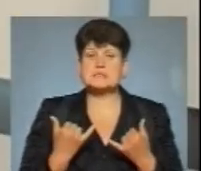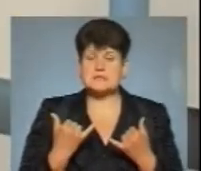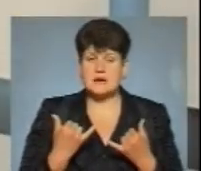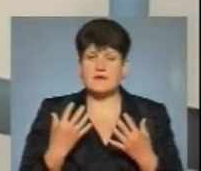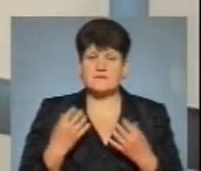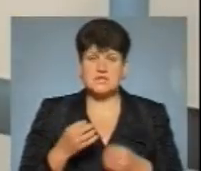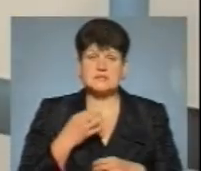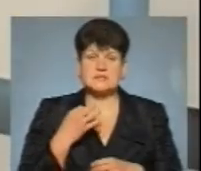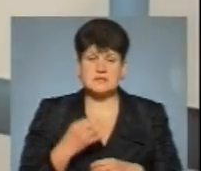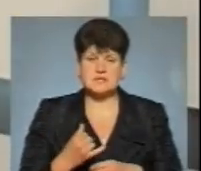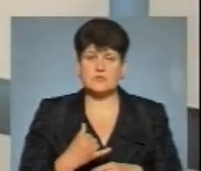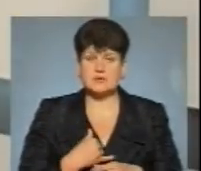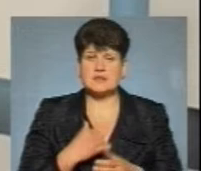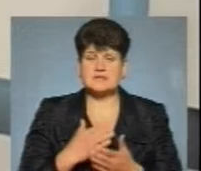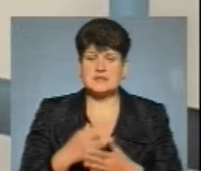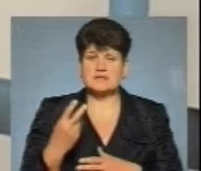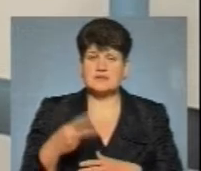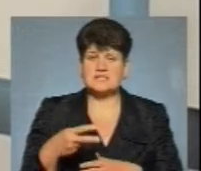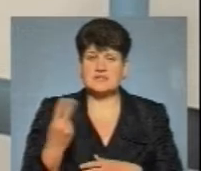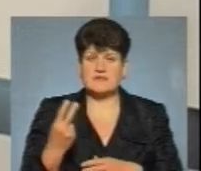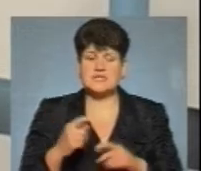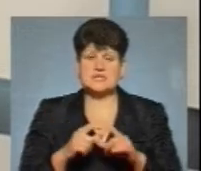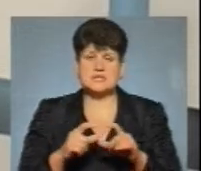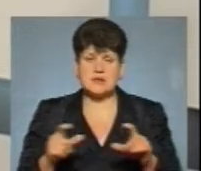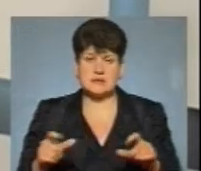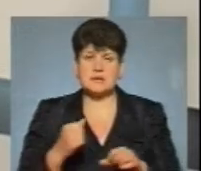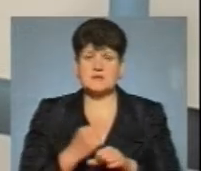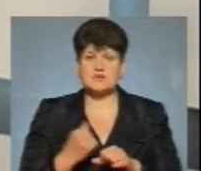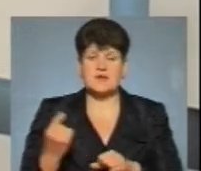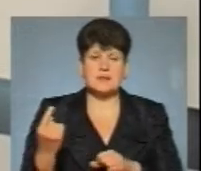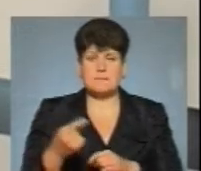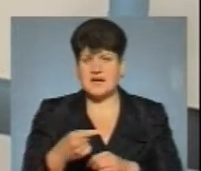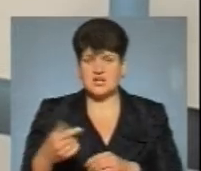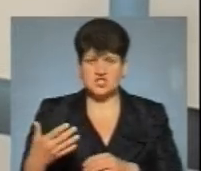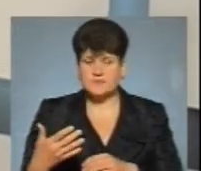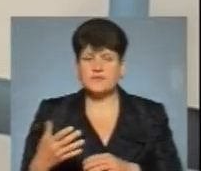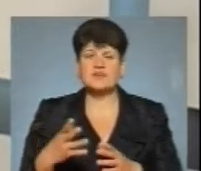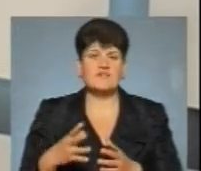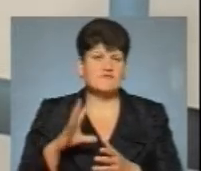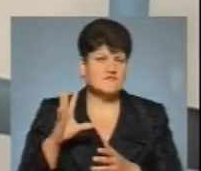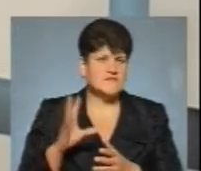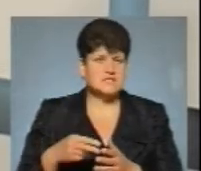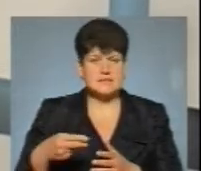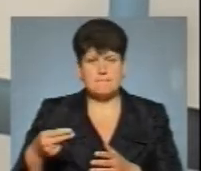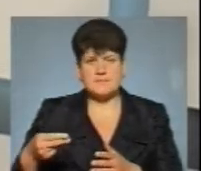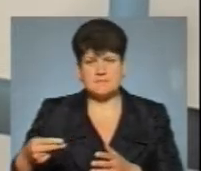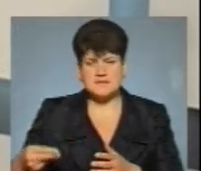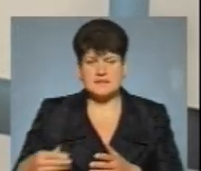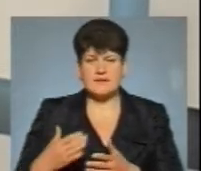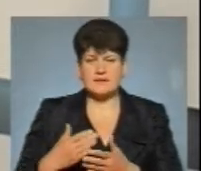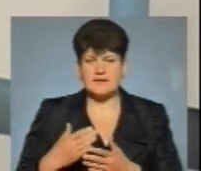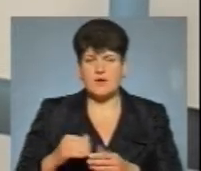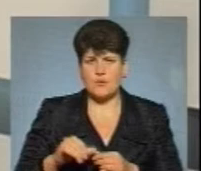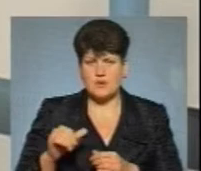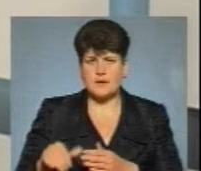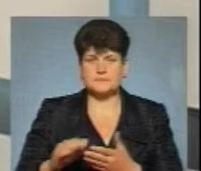сказав, у нас є 22 заклади, які працювали в першій лінії. Вони всі підписали, є окремі пакети, про які